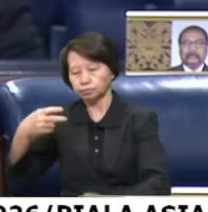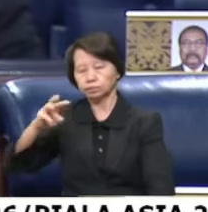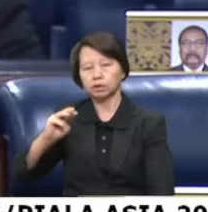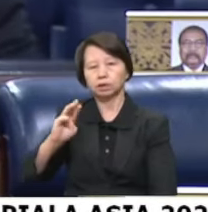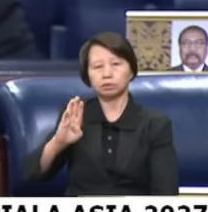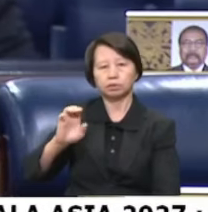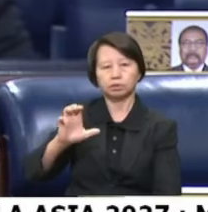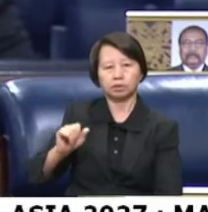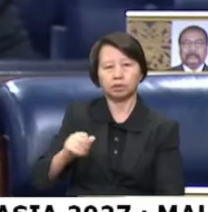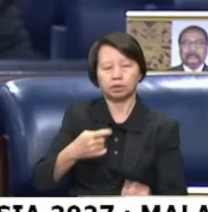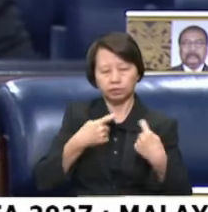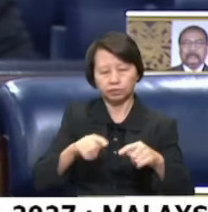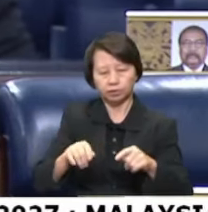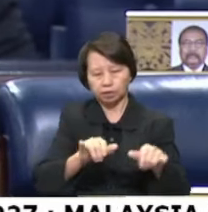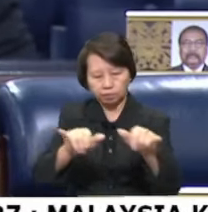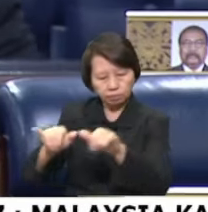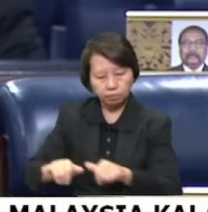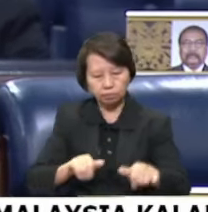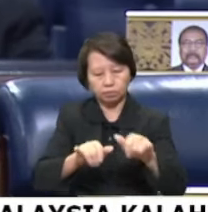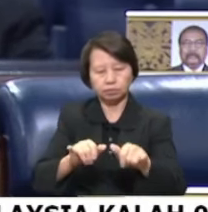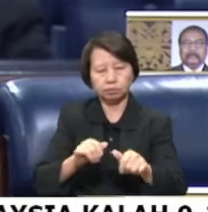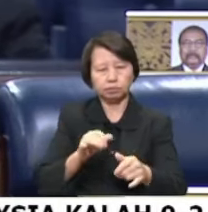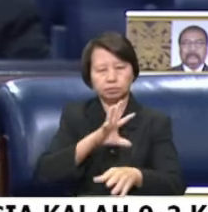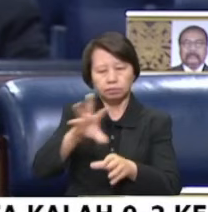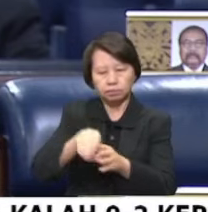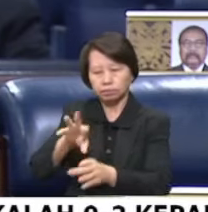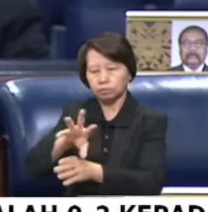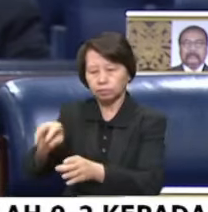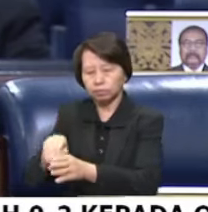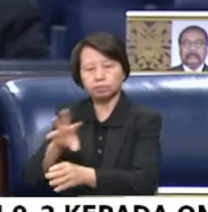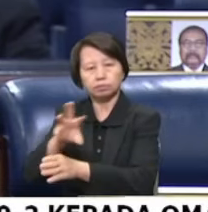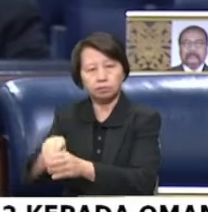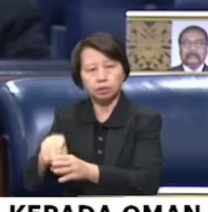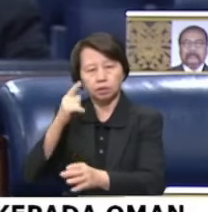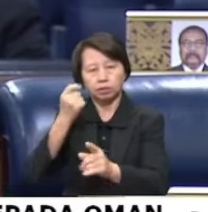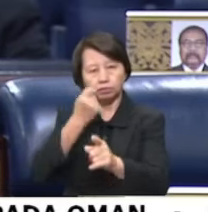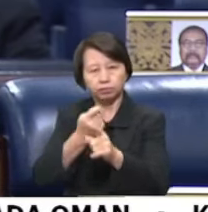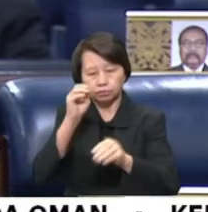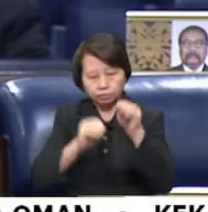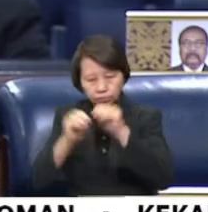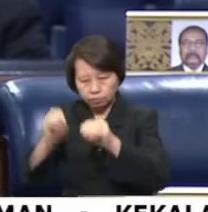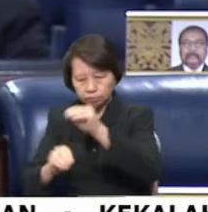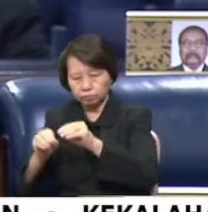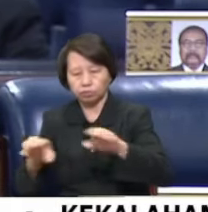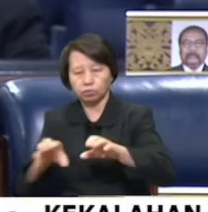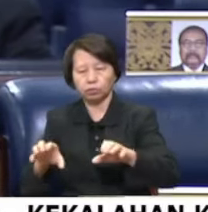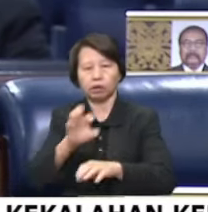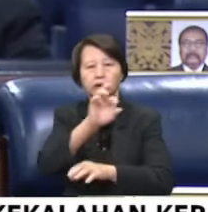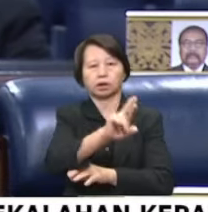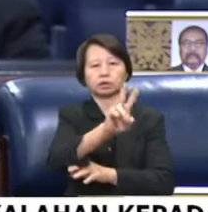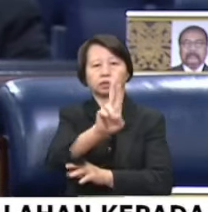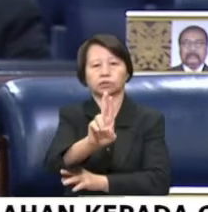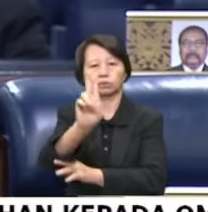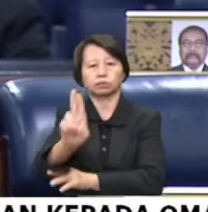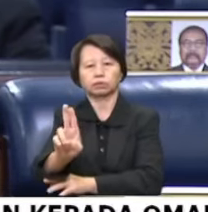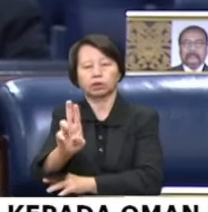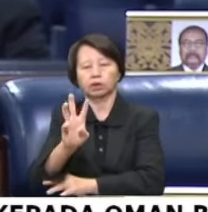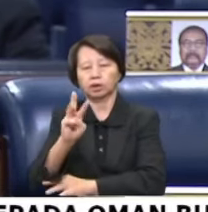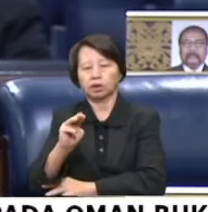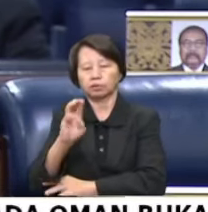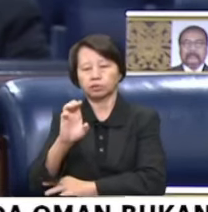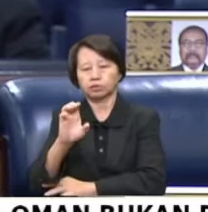giat menyelaraskan perbincangan dan libat urus bagi tujuan pengubalan rang undang-undang RUU